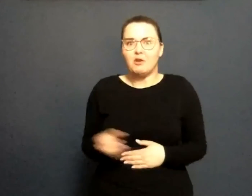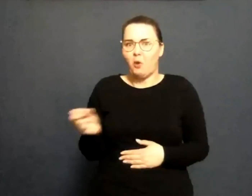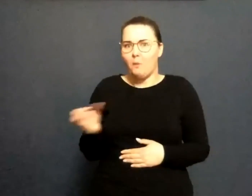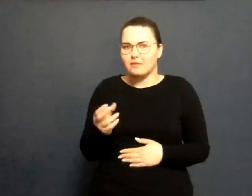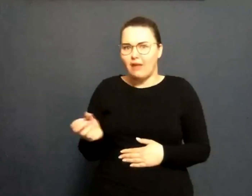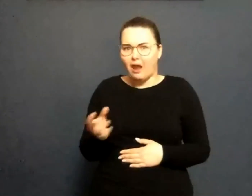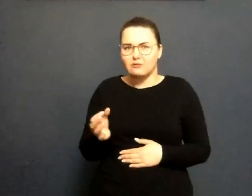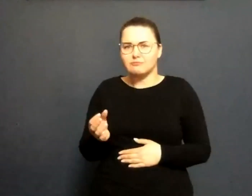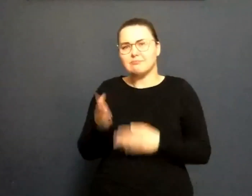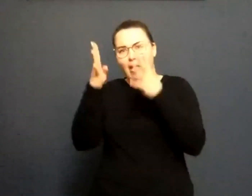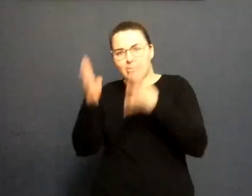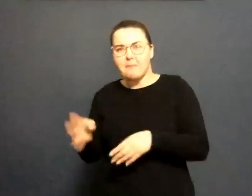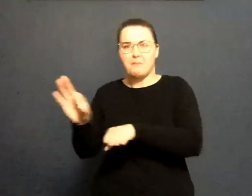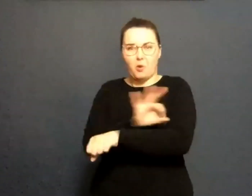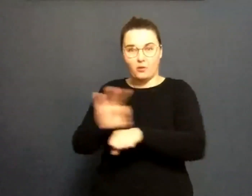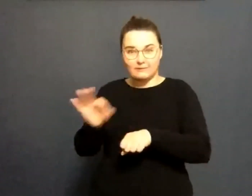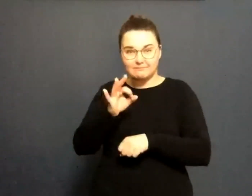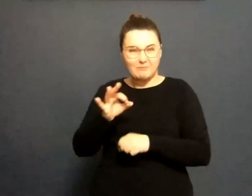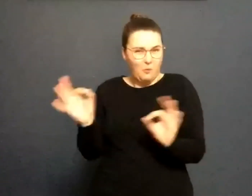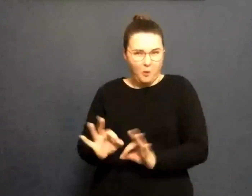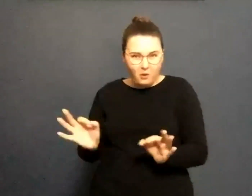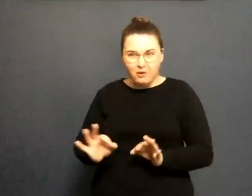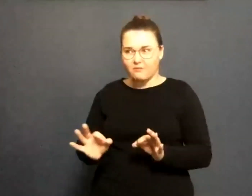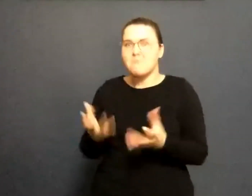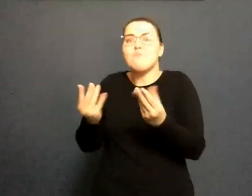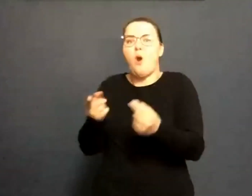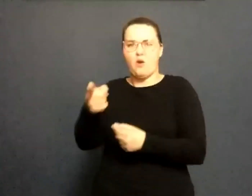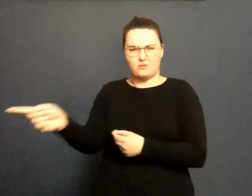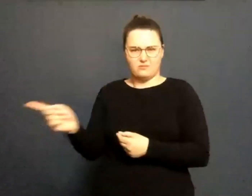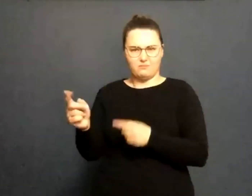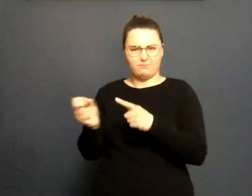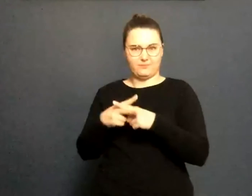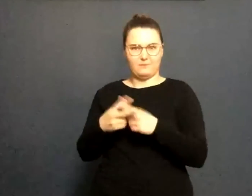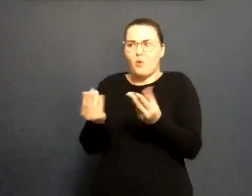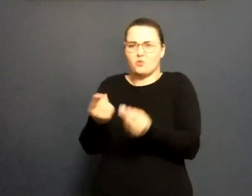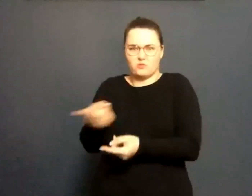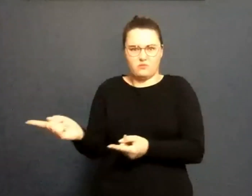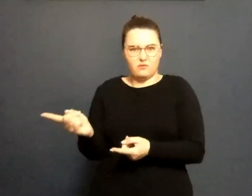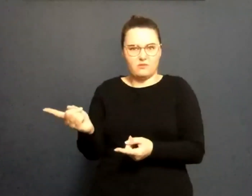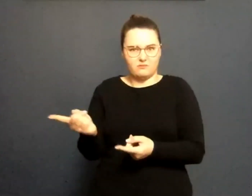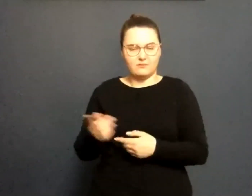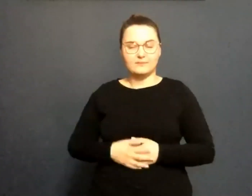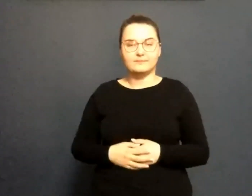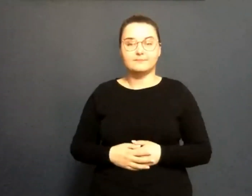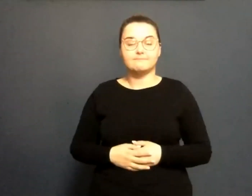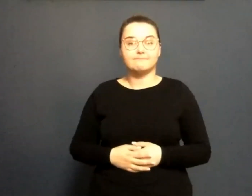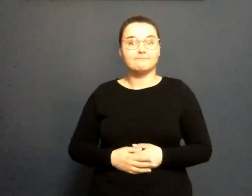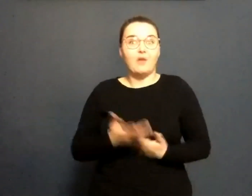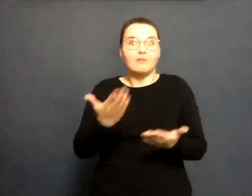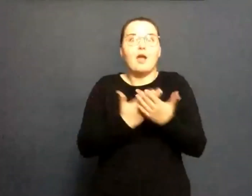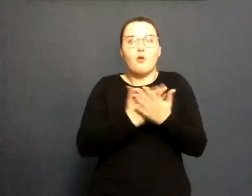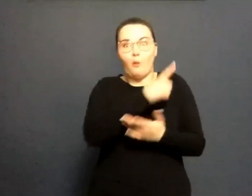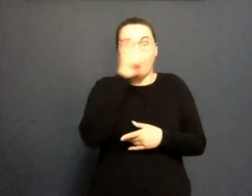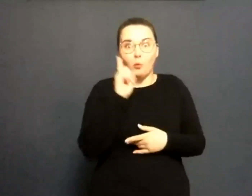dlatego że po pierwsze sugerowały, że po co im prezerwatywa w ogóle, ponieważ ludzie mają kolejny mit, że